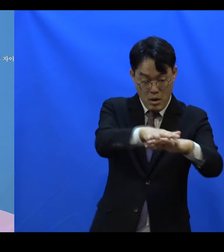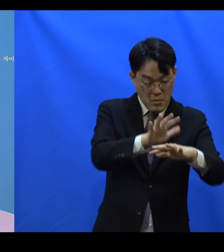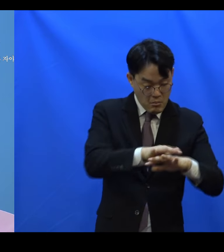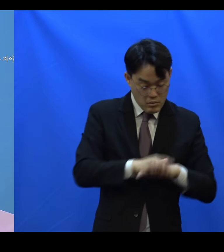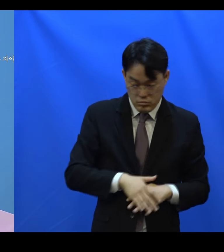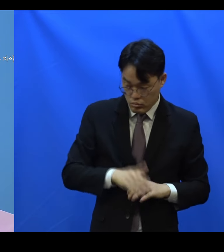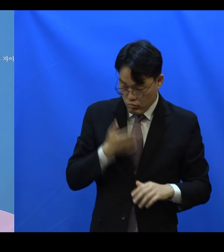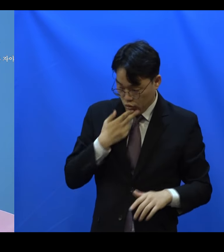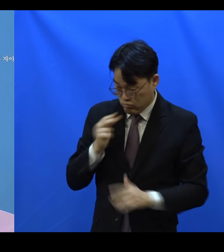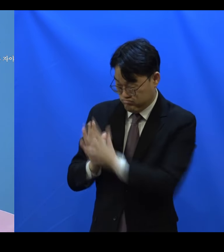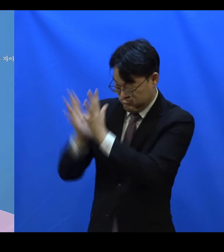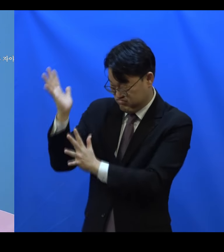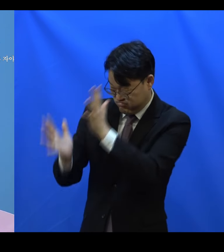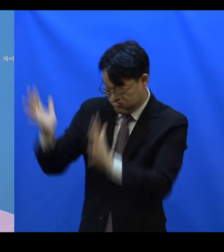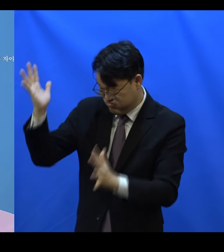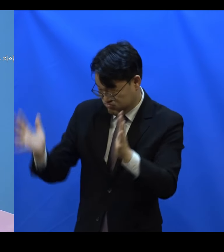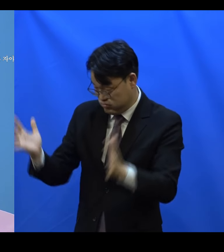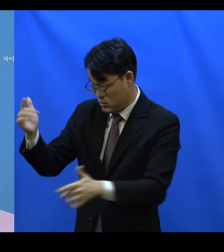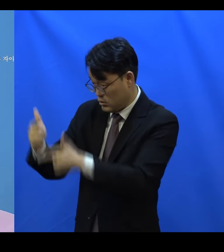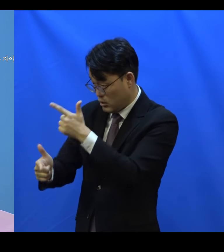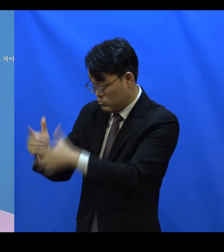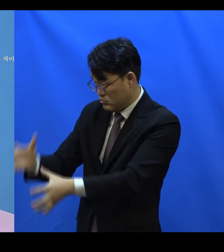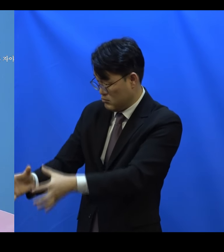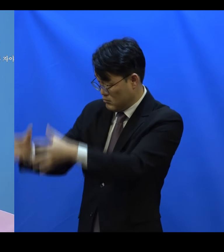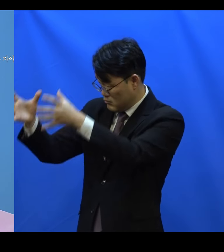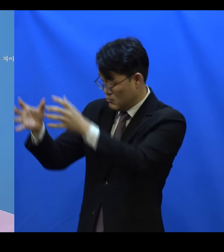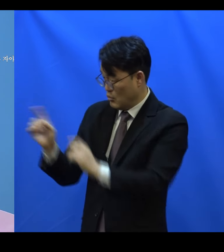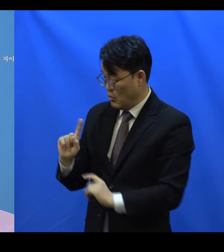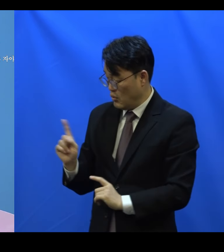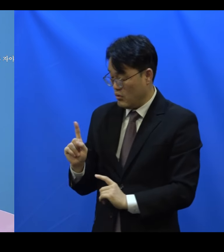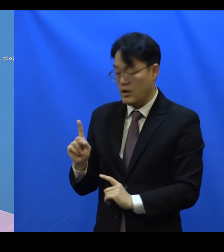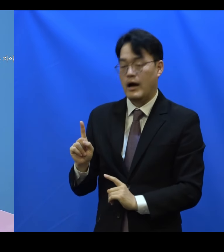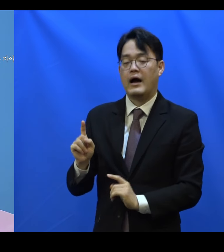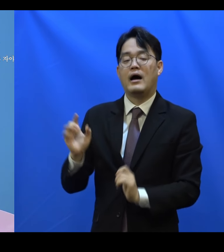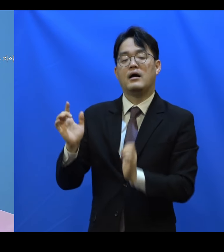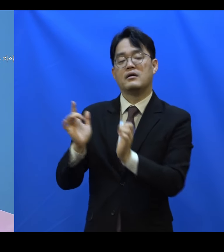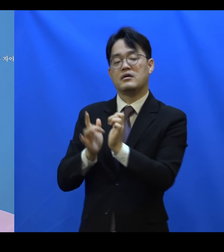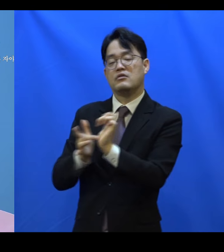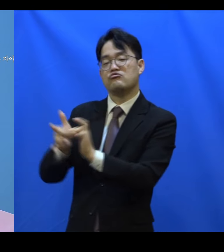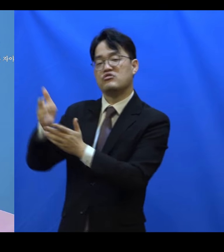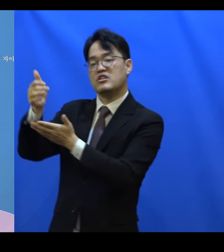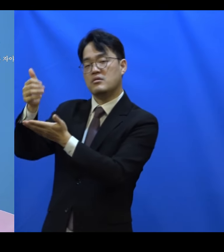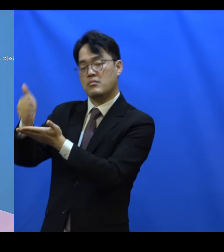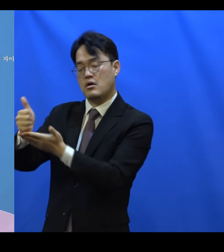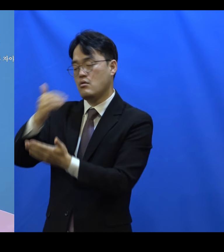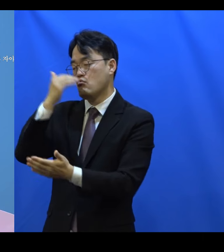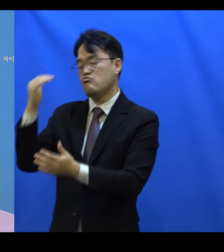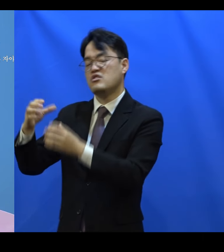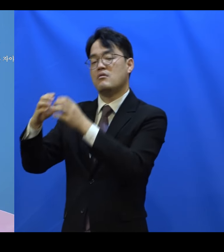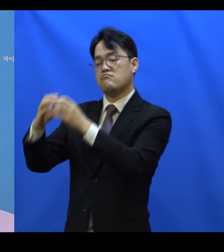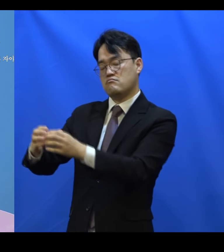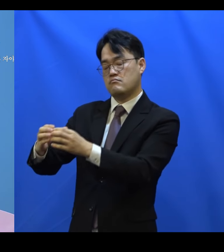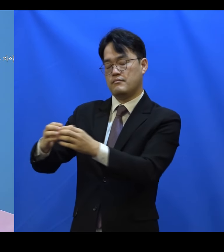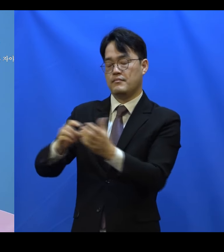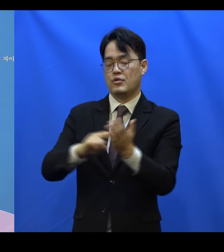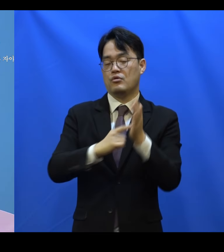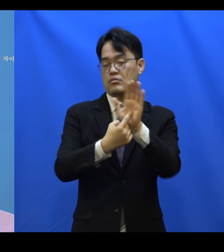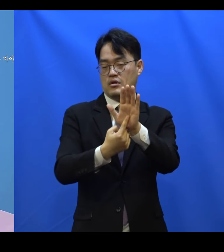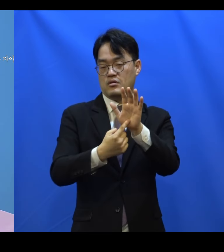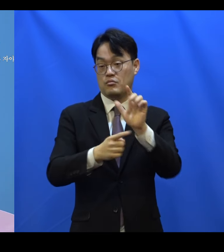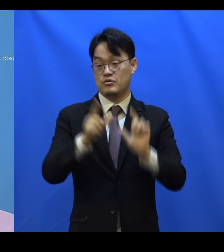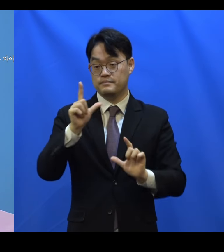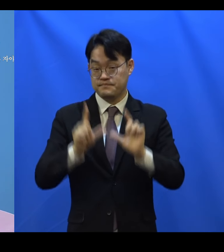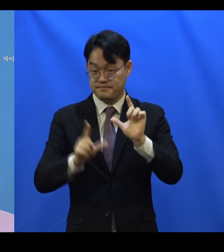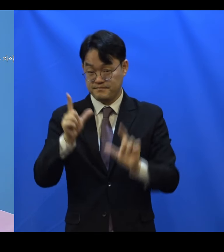자, 이것은 그리스도의 장함과 그런 위엄을 표현하고 있습니다.